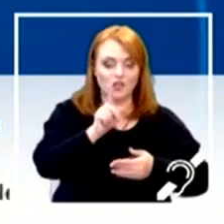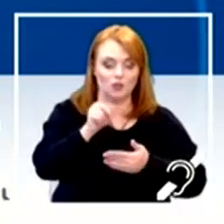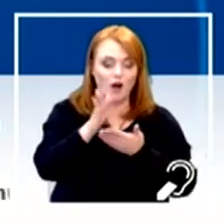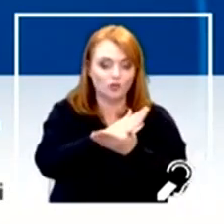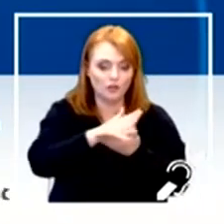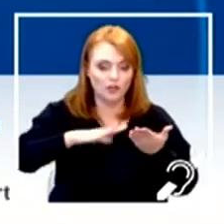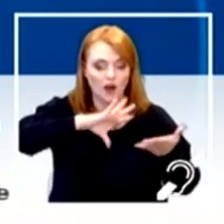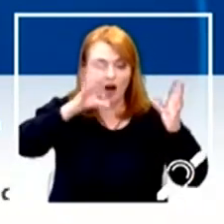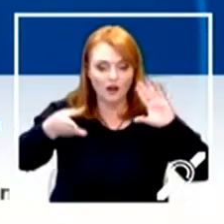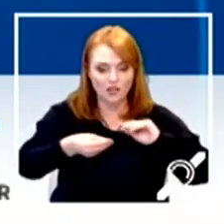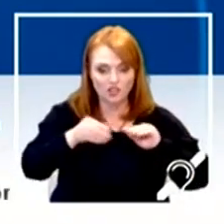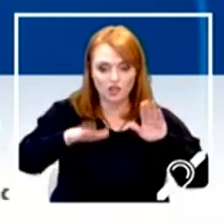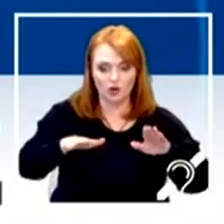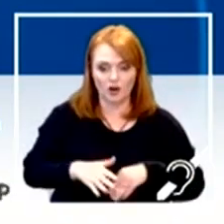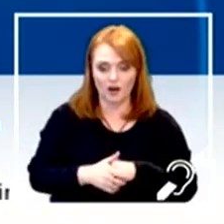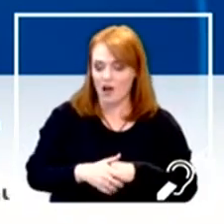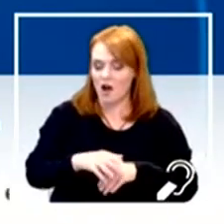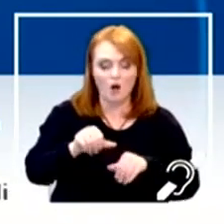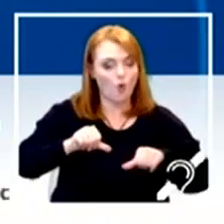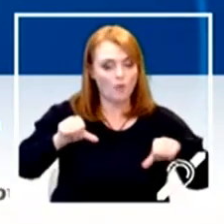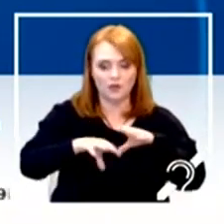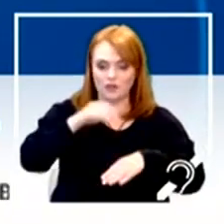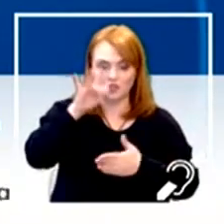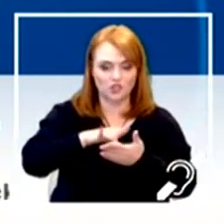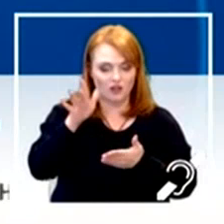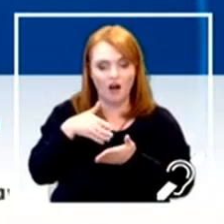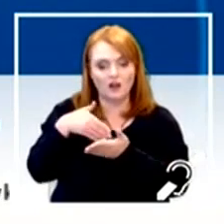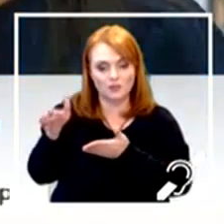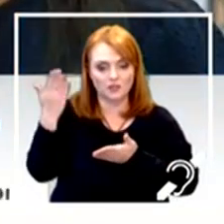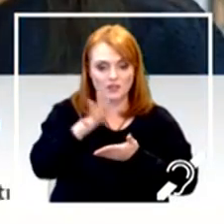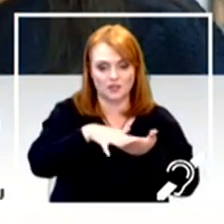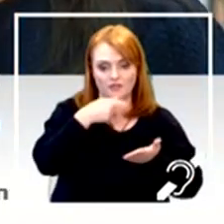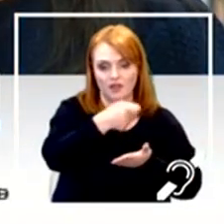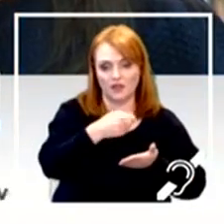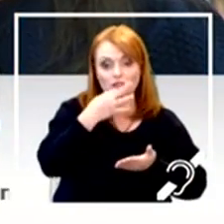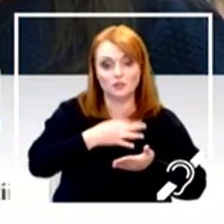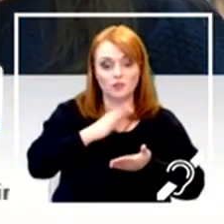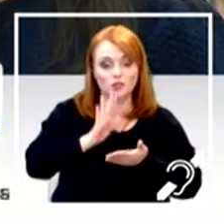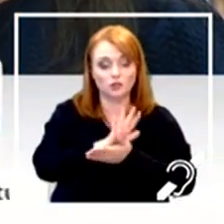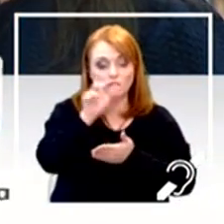inadmisibile. Detalii la acest subiect ne oferă Natalia Chicu. Bună seara, Natalia, te ascultăm!